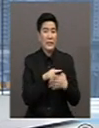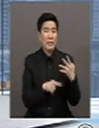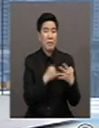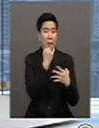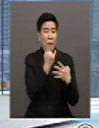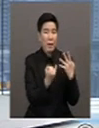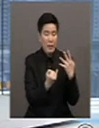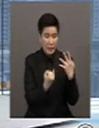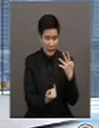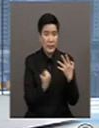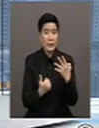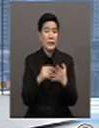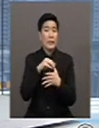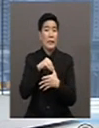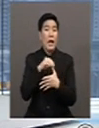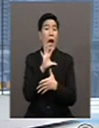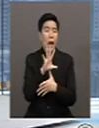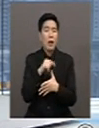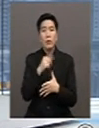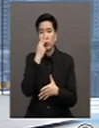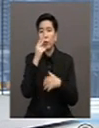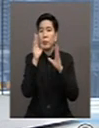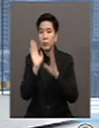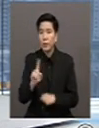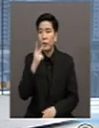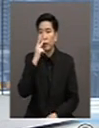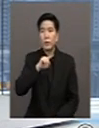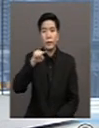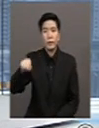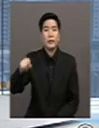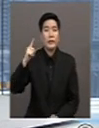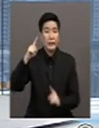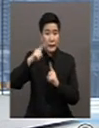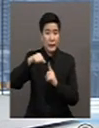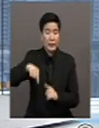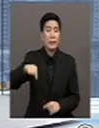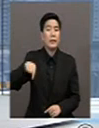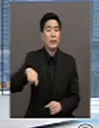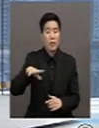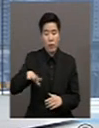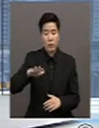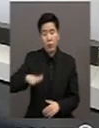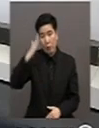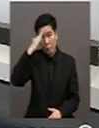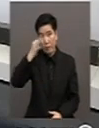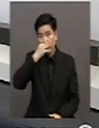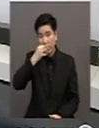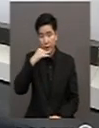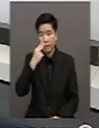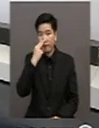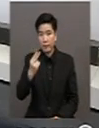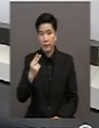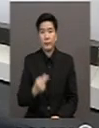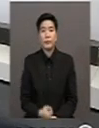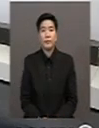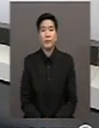วดแล้วรอบนี้เป็นรอบวัดใจบรรยากาศเป็นยังไงติดตามกับคุณขจรชัยเพชรรัตน์นะครับก่อติดอยู่ที่สนามครับ เชิญค่ะ